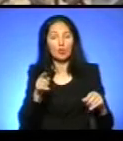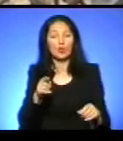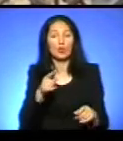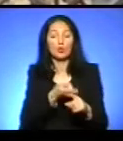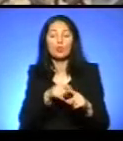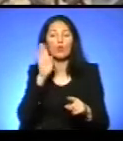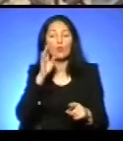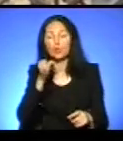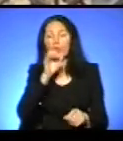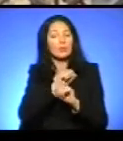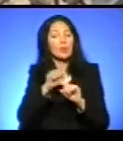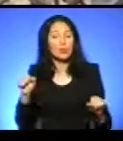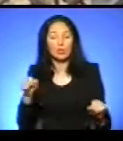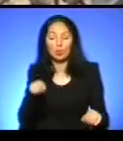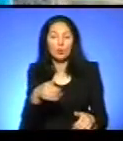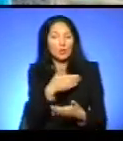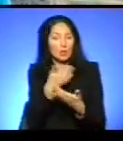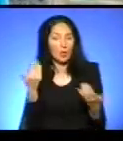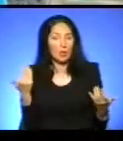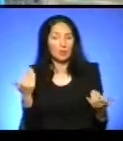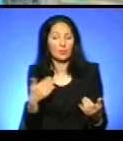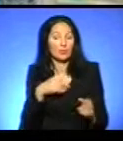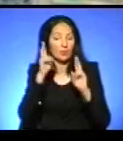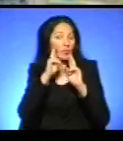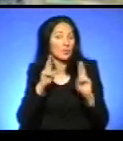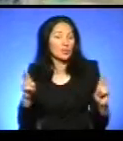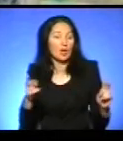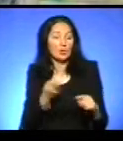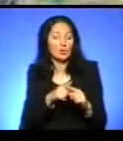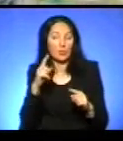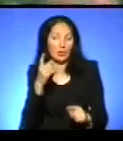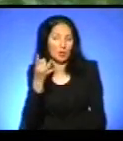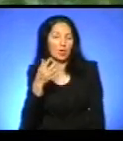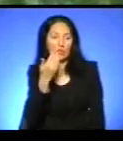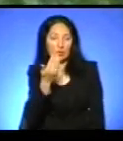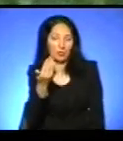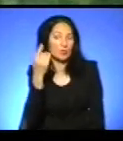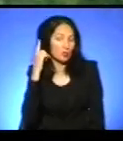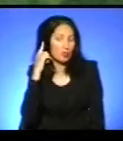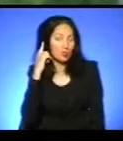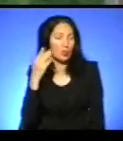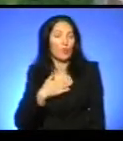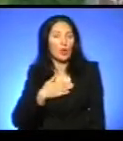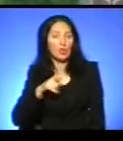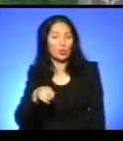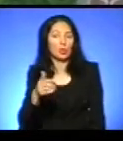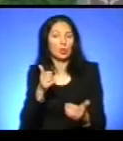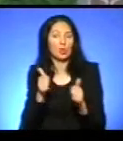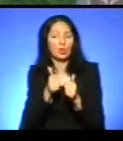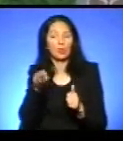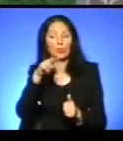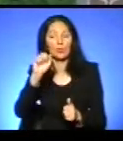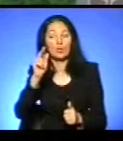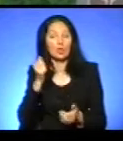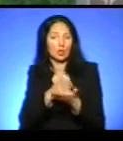цю воду пити не можна, тут немає. Ні, я не знаю. Це перший раз від вас чую. У мене дача тут є. Я тут завжди